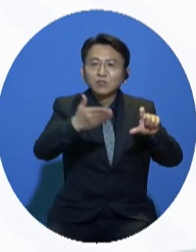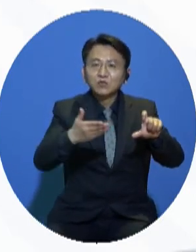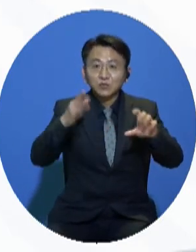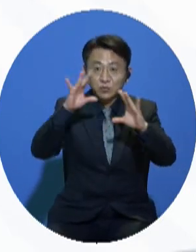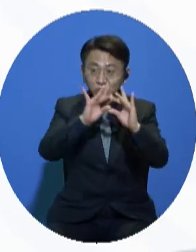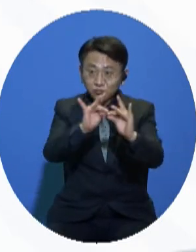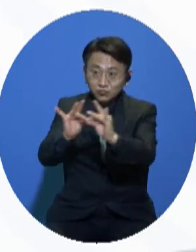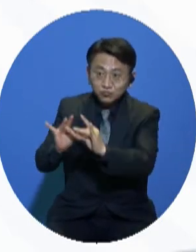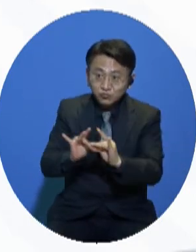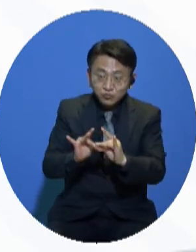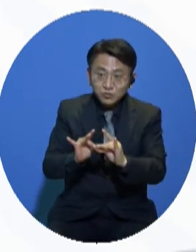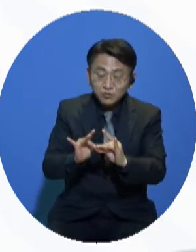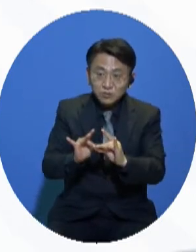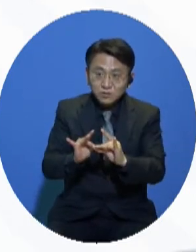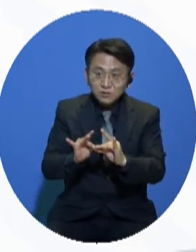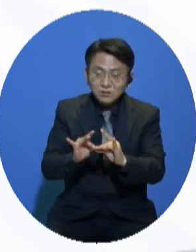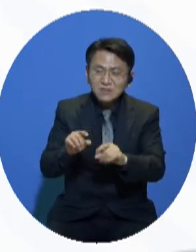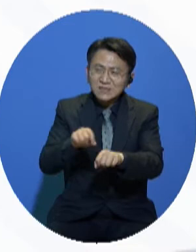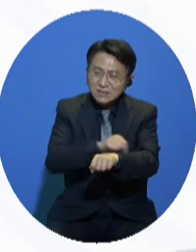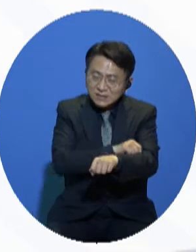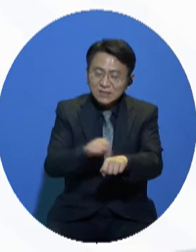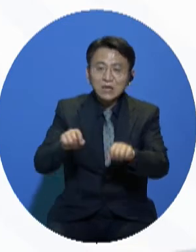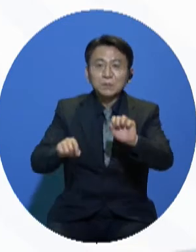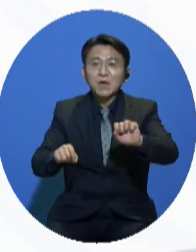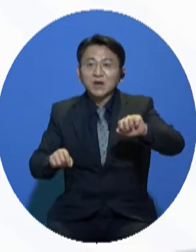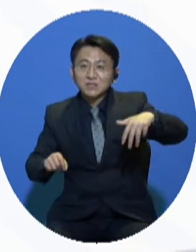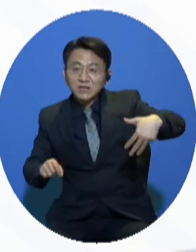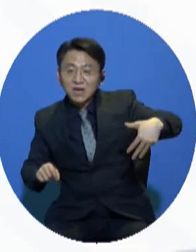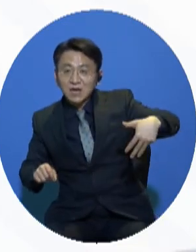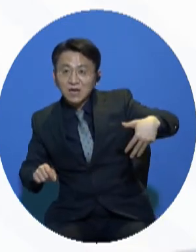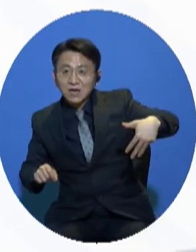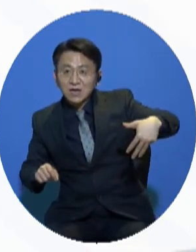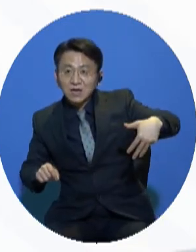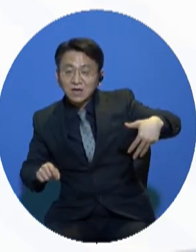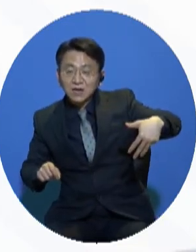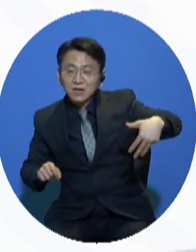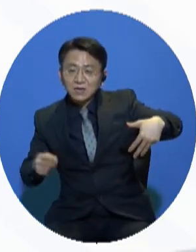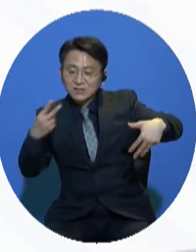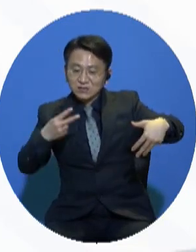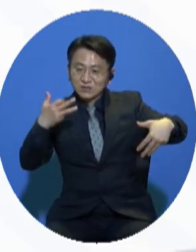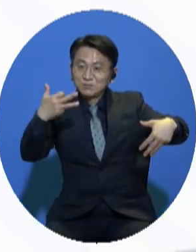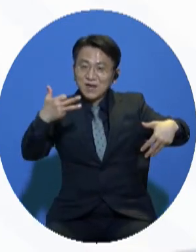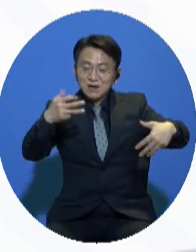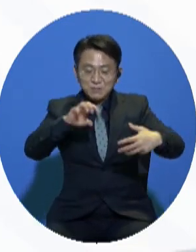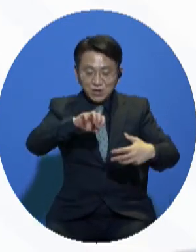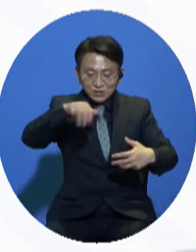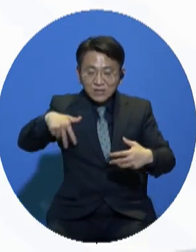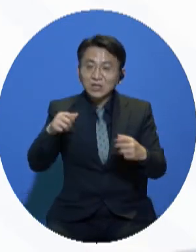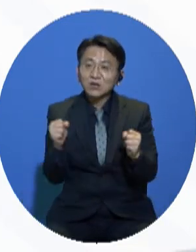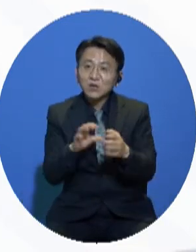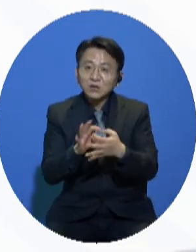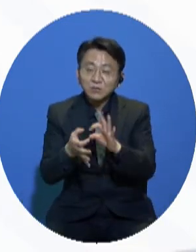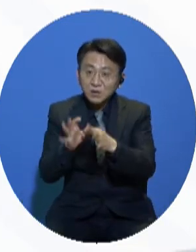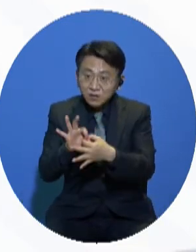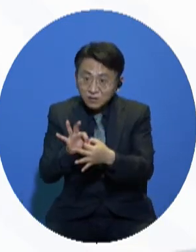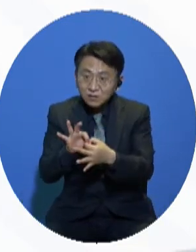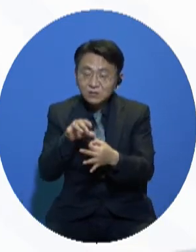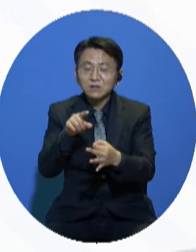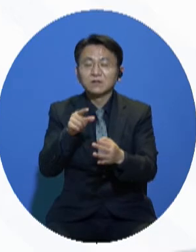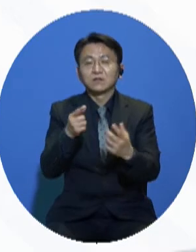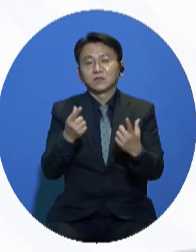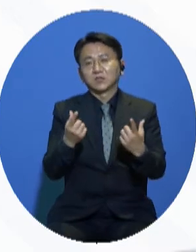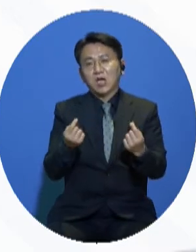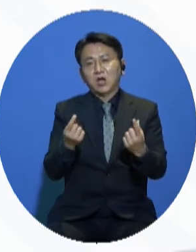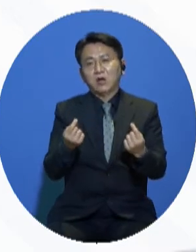다 동의하시겠습니다만 특히 평창 대회, 2018년 평창 동계 패럴림픽 대회와